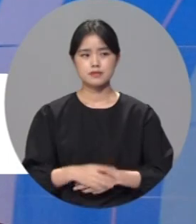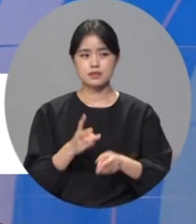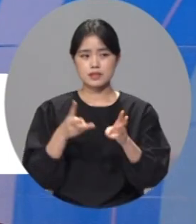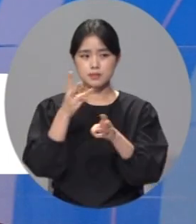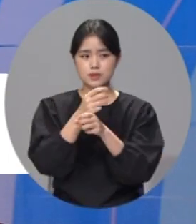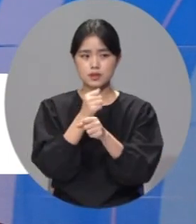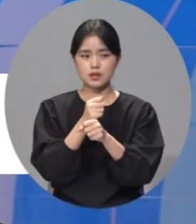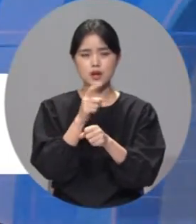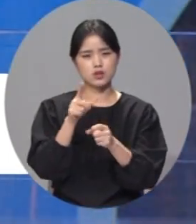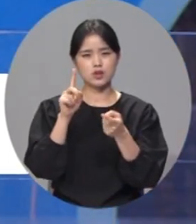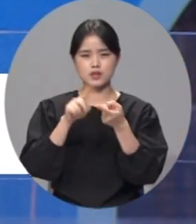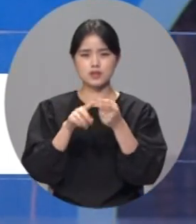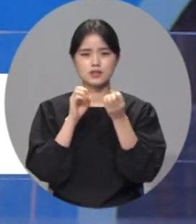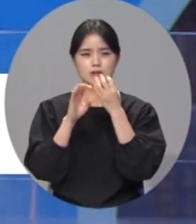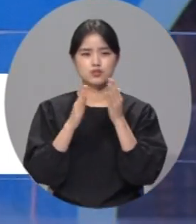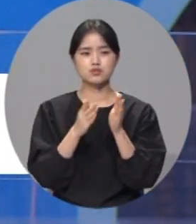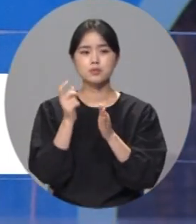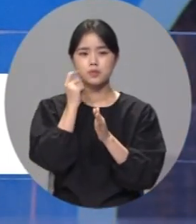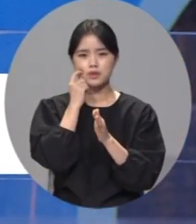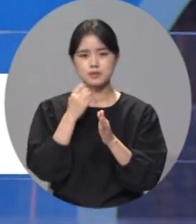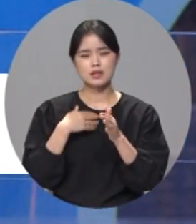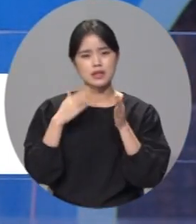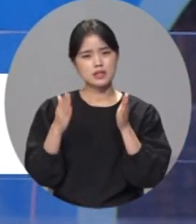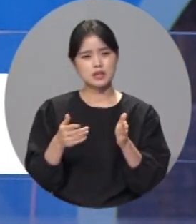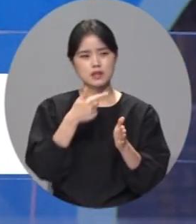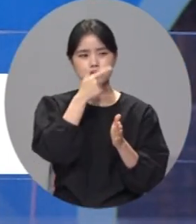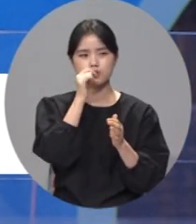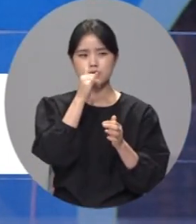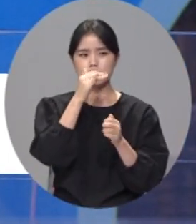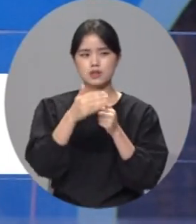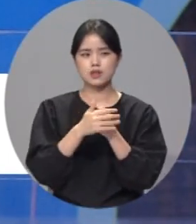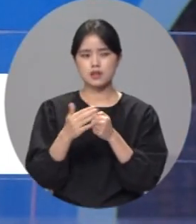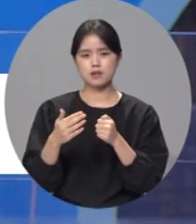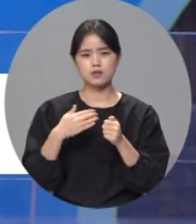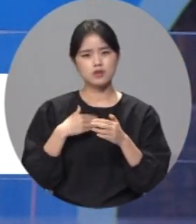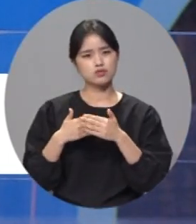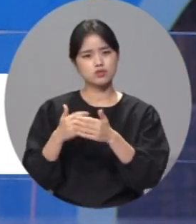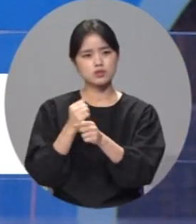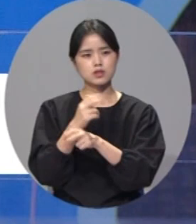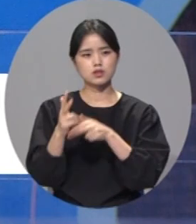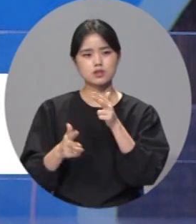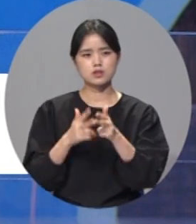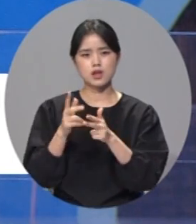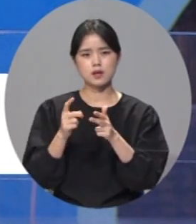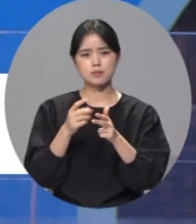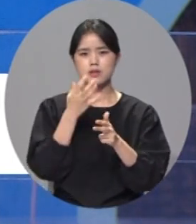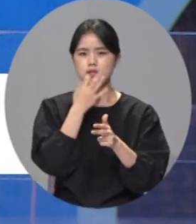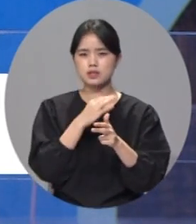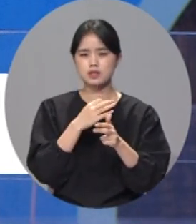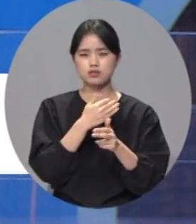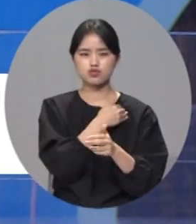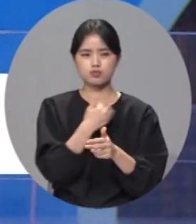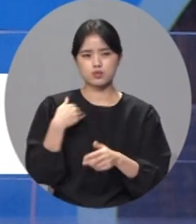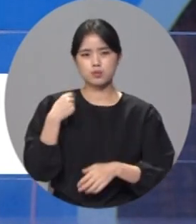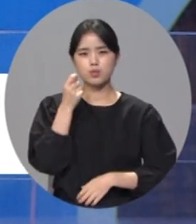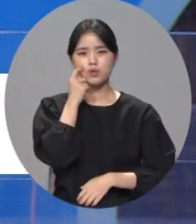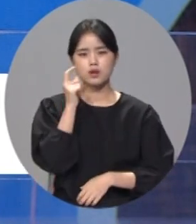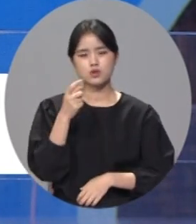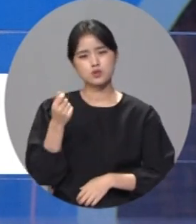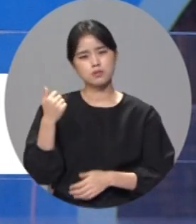거기까지는 답변을 준비를 못했네요, 제가. 시간이 부족해서 의도하고 추진했던 사업들의 성과가 충분히 나타나지 못한